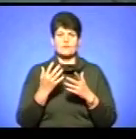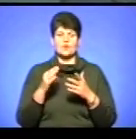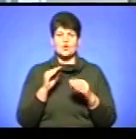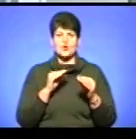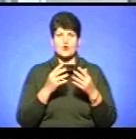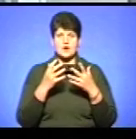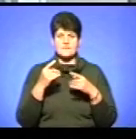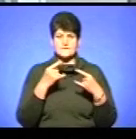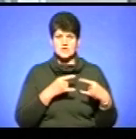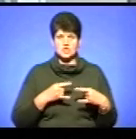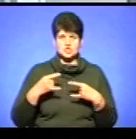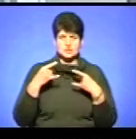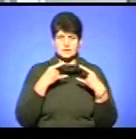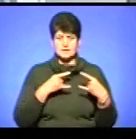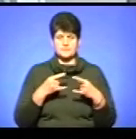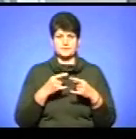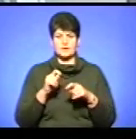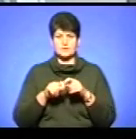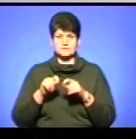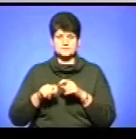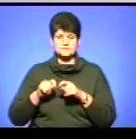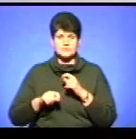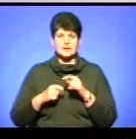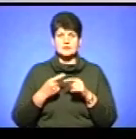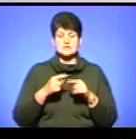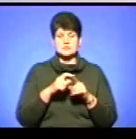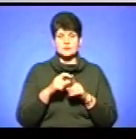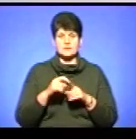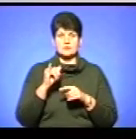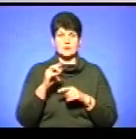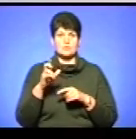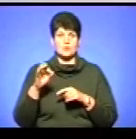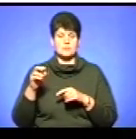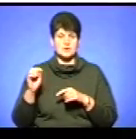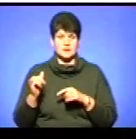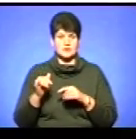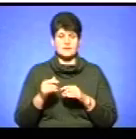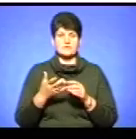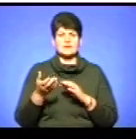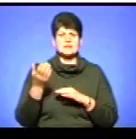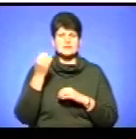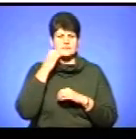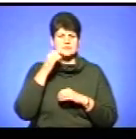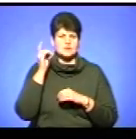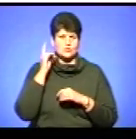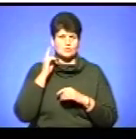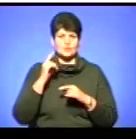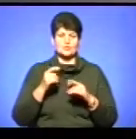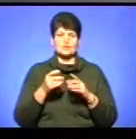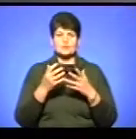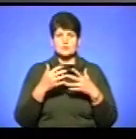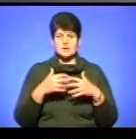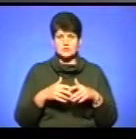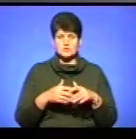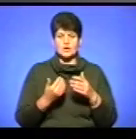устаткування для обстеження пацієнтів. За словами лікаря-рентгенолога Ігоря Бобика, на відміну від старого устаткування, за допомогою нового